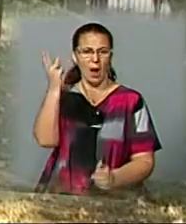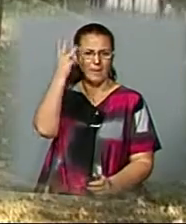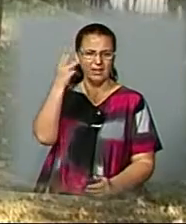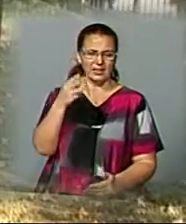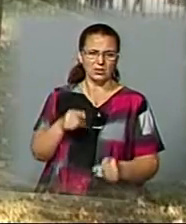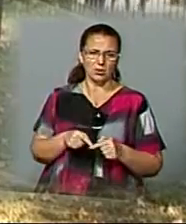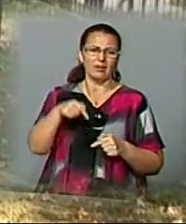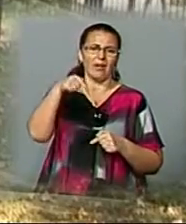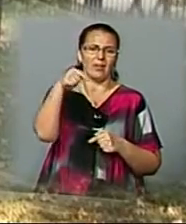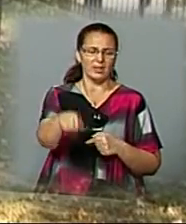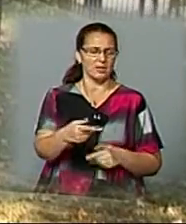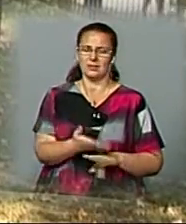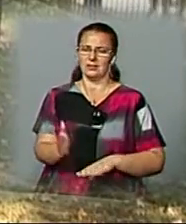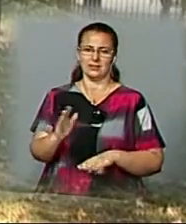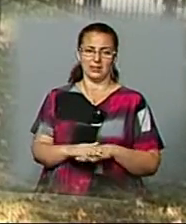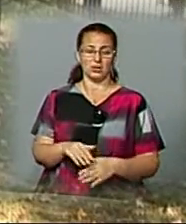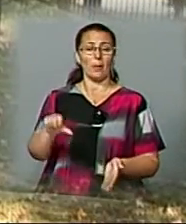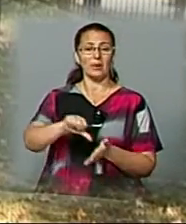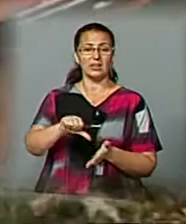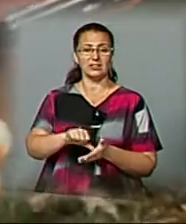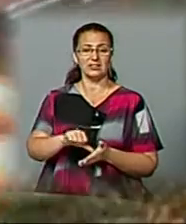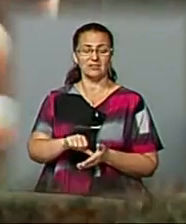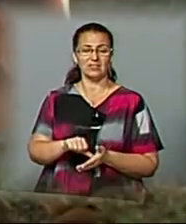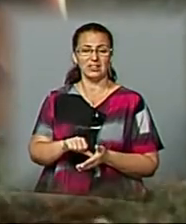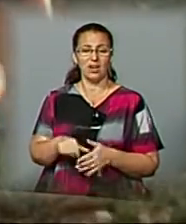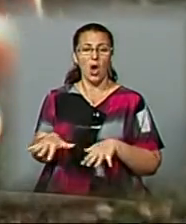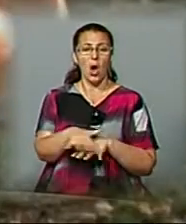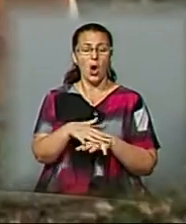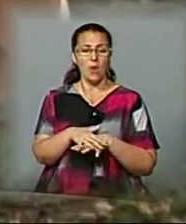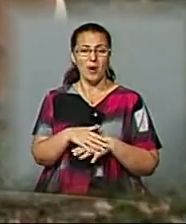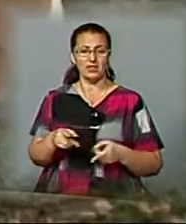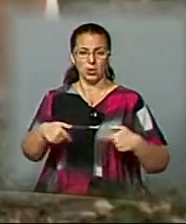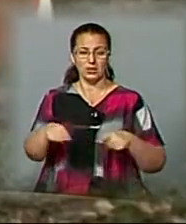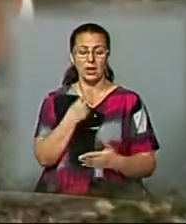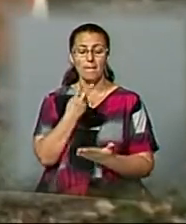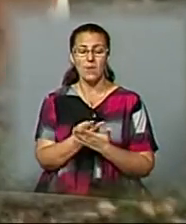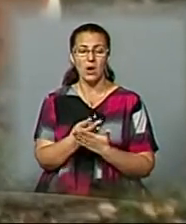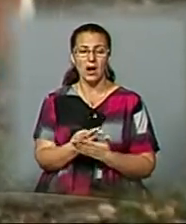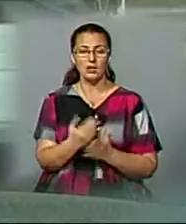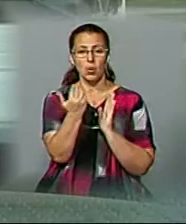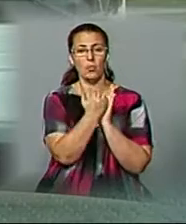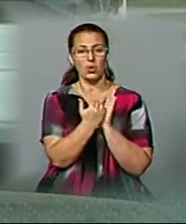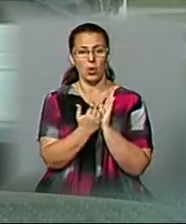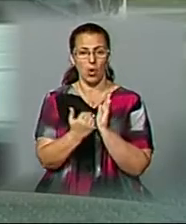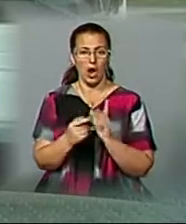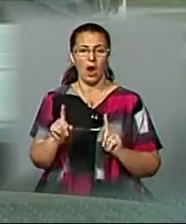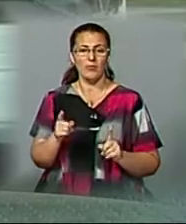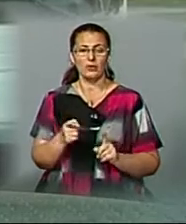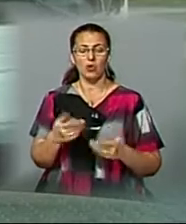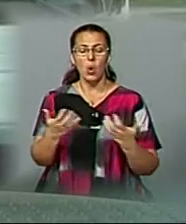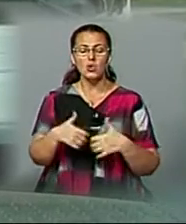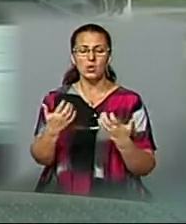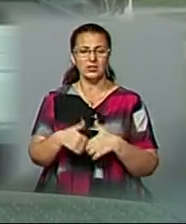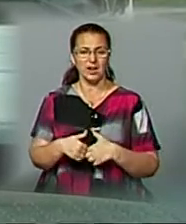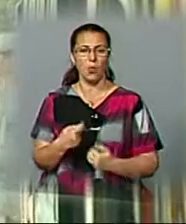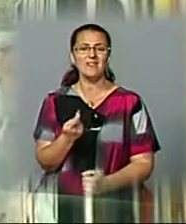додому. Представники громадської організації «За якісний транспорт» показують спеціальну програму, яка розраховує кількість громадського транспорту у містах. За нею